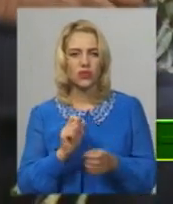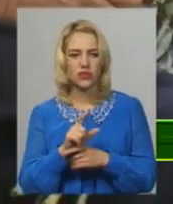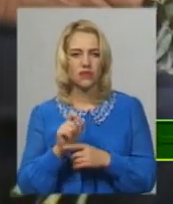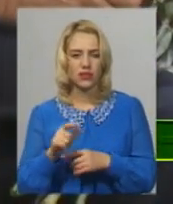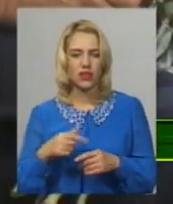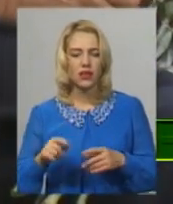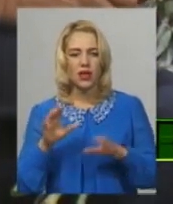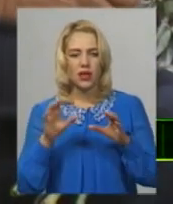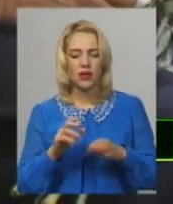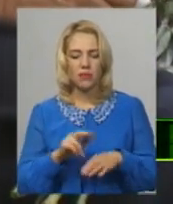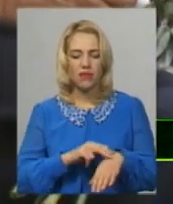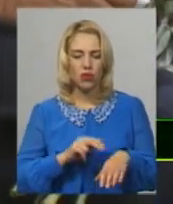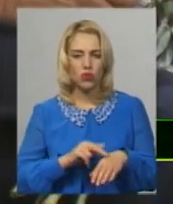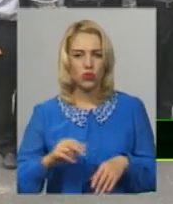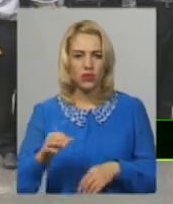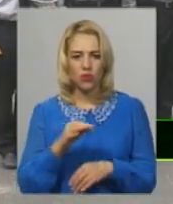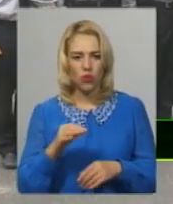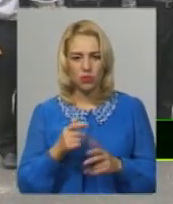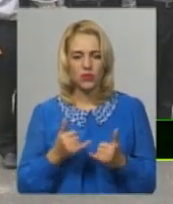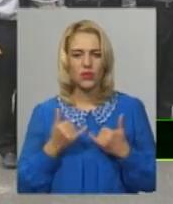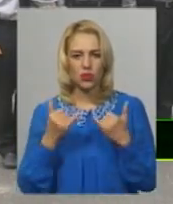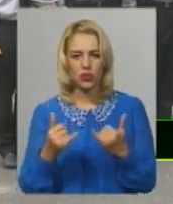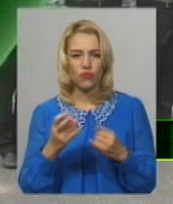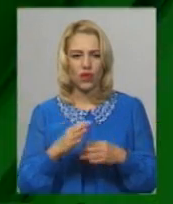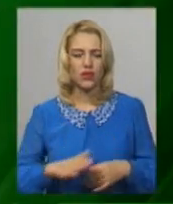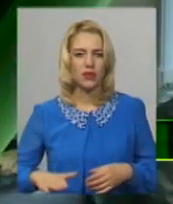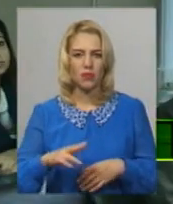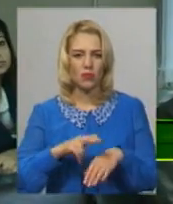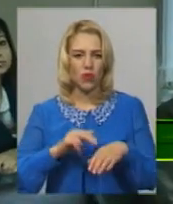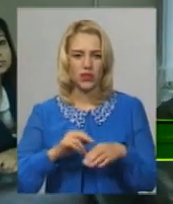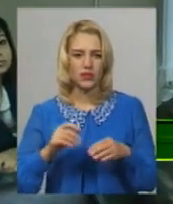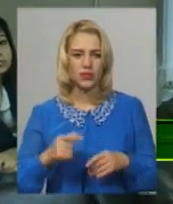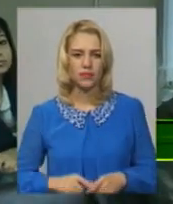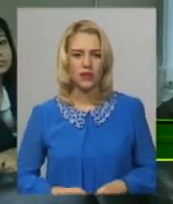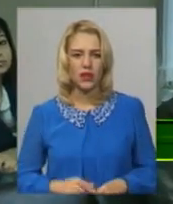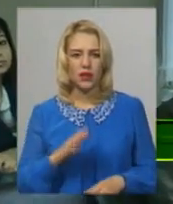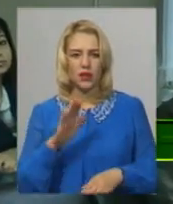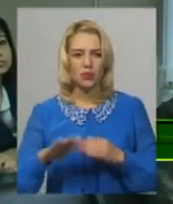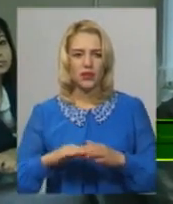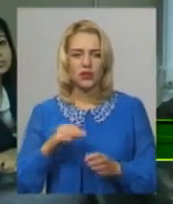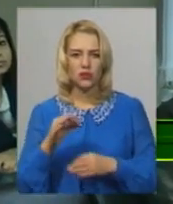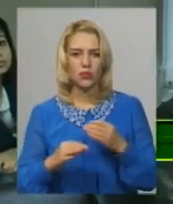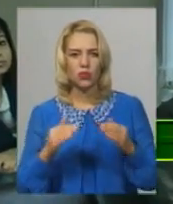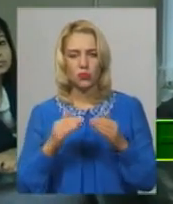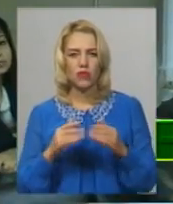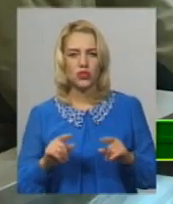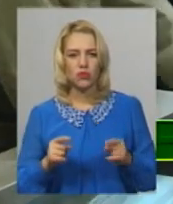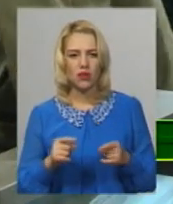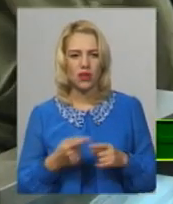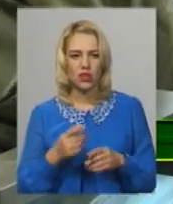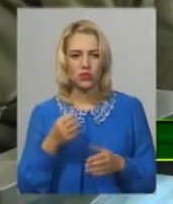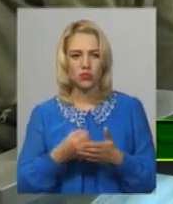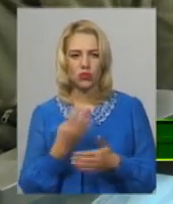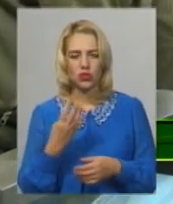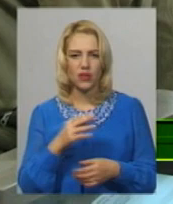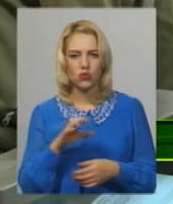правоохоронців області вшанували на території спорткомплексу Національної поліції. Під цілодобовим домашнім арештом до 4 жовтня